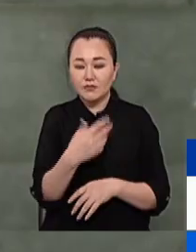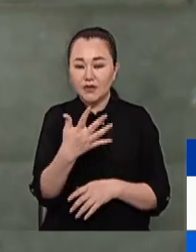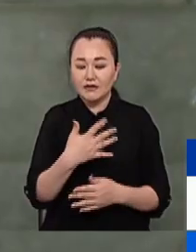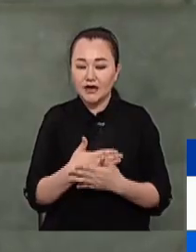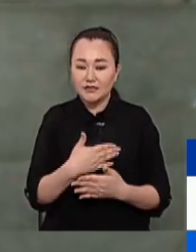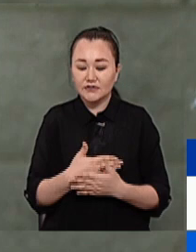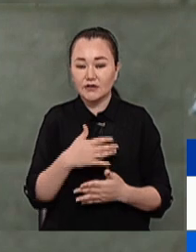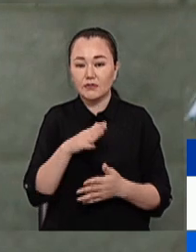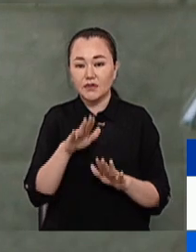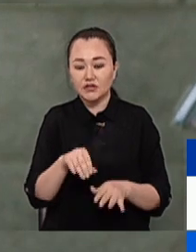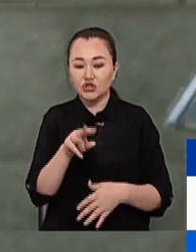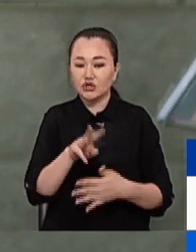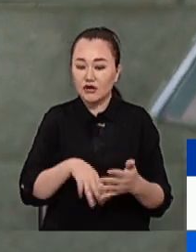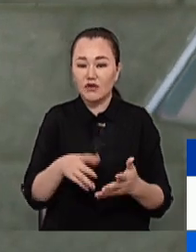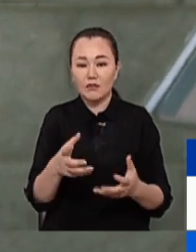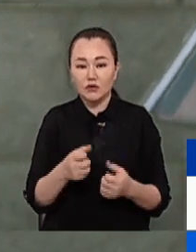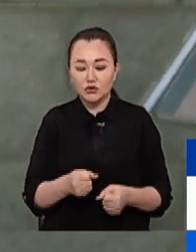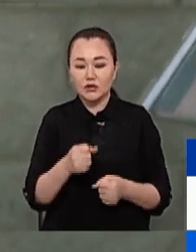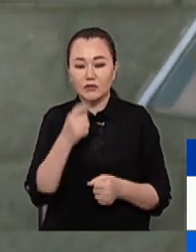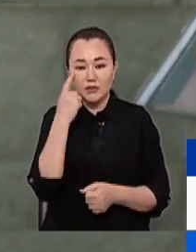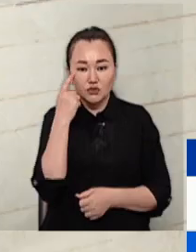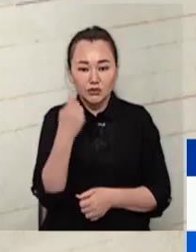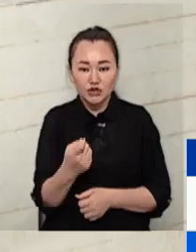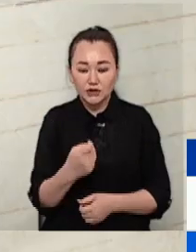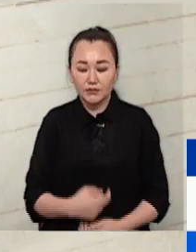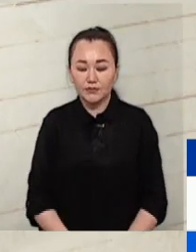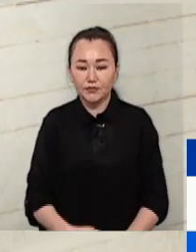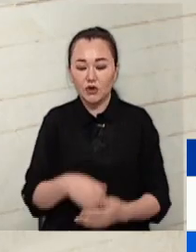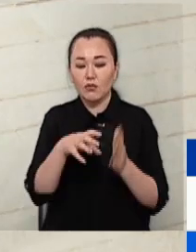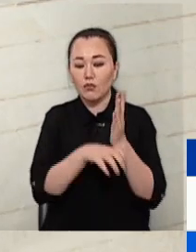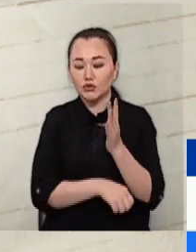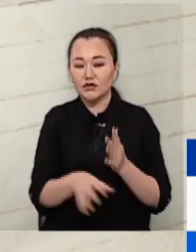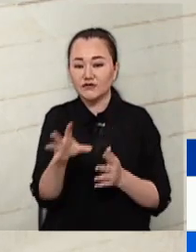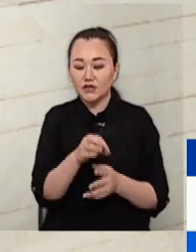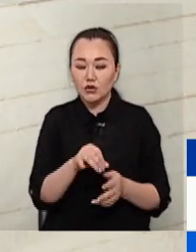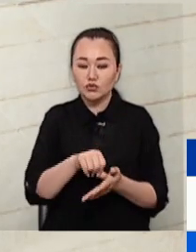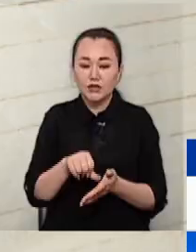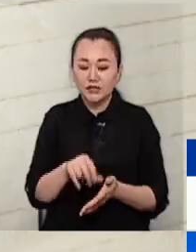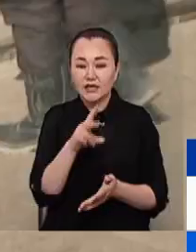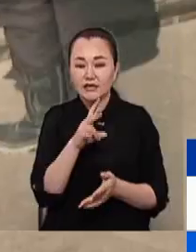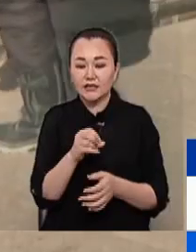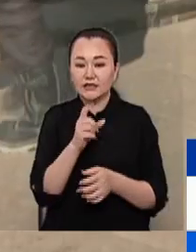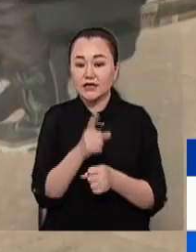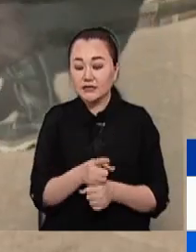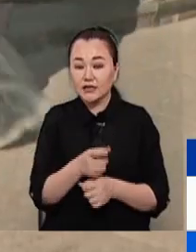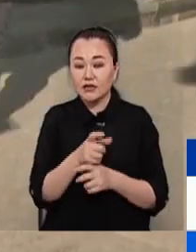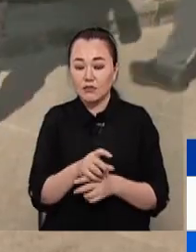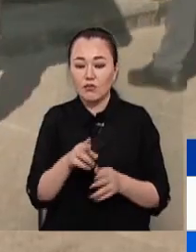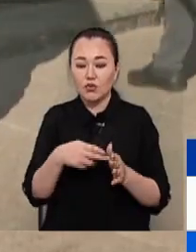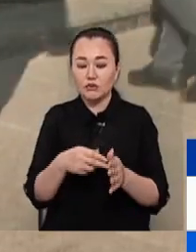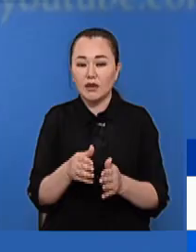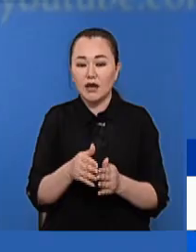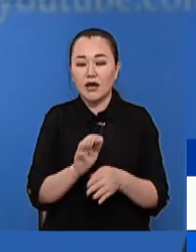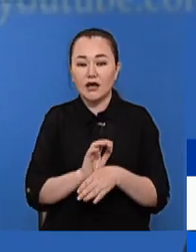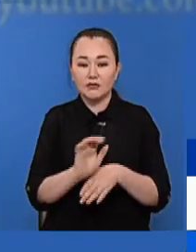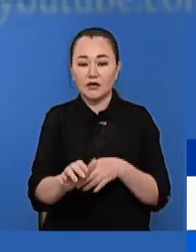активистов, но вместо штрафа они получили предупреждение. Позже всех участников несанкционированной акции поездом отправили